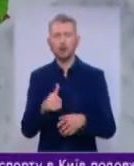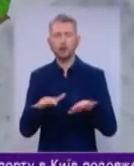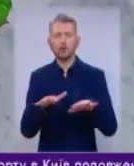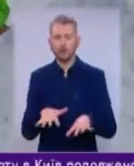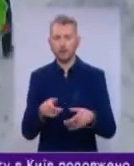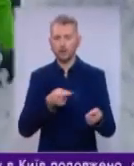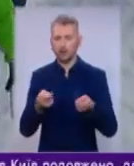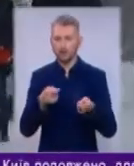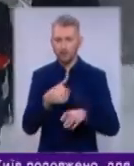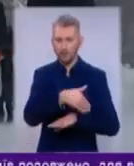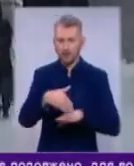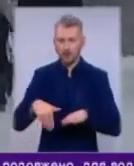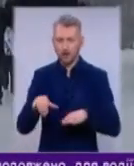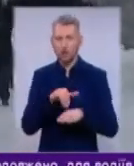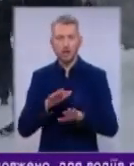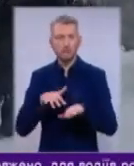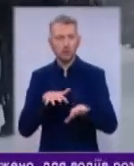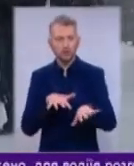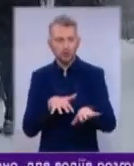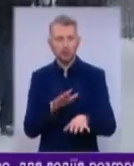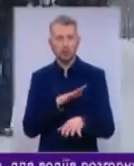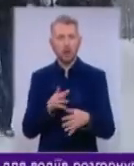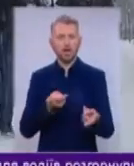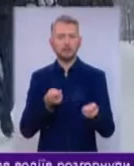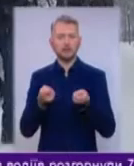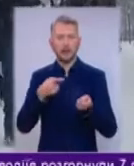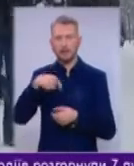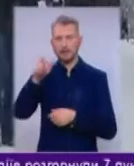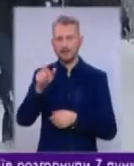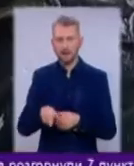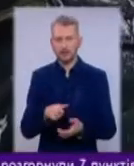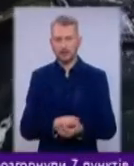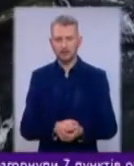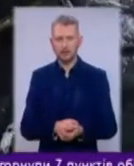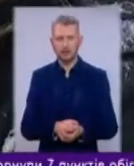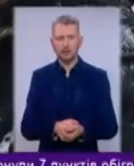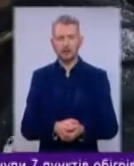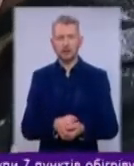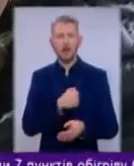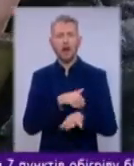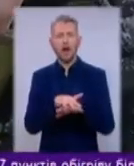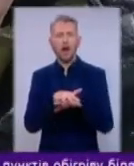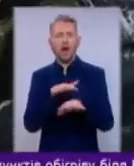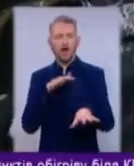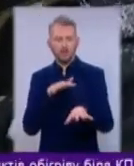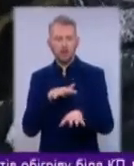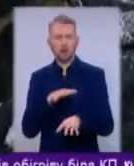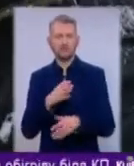в урядовому кварталі, куди пройшлися маршем, стала адміністрація президента. Армія секс-працівників,